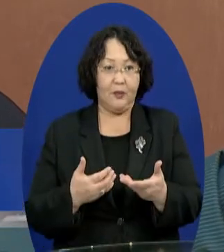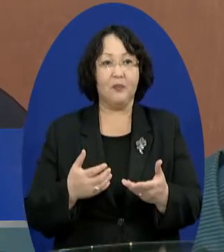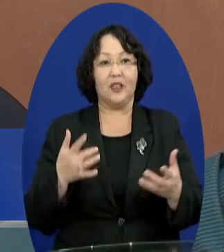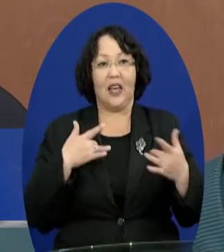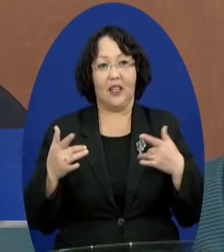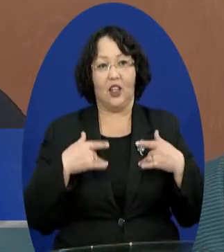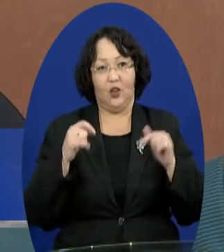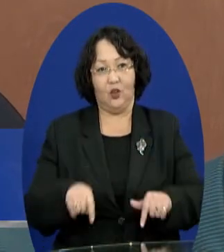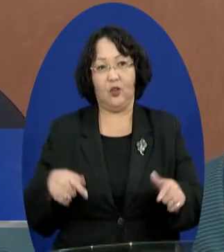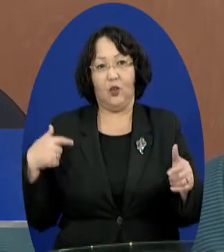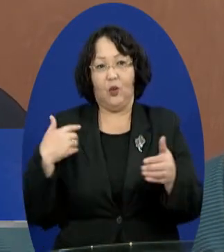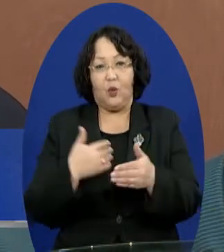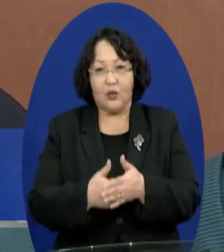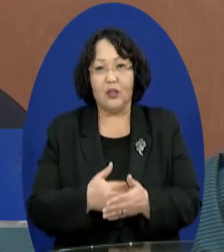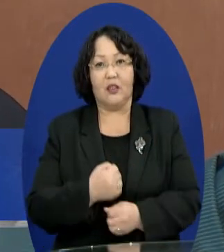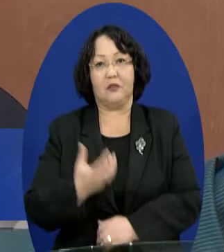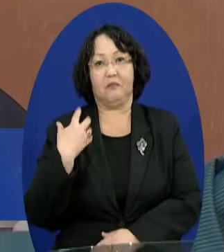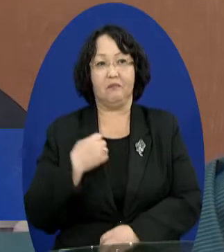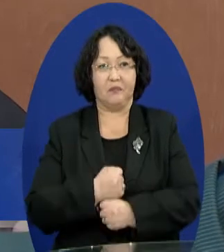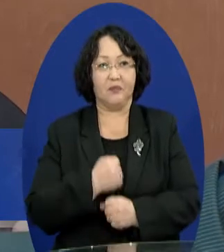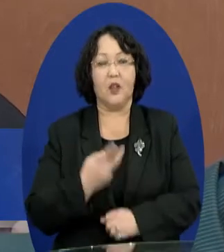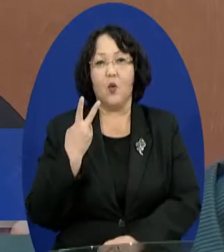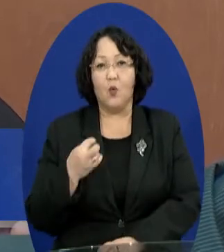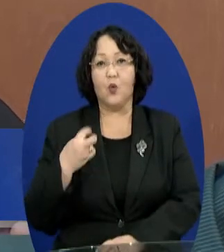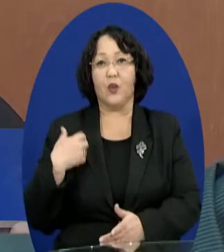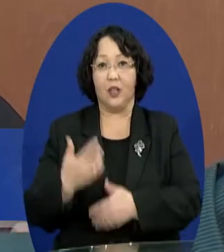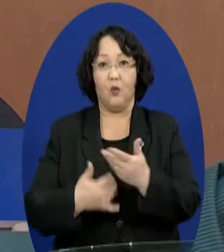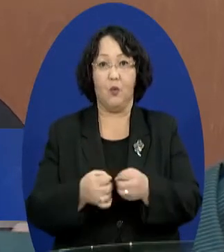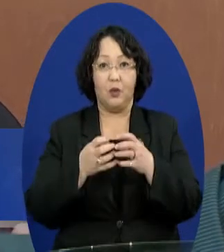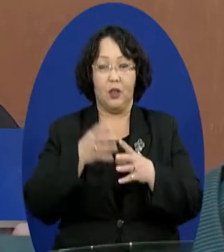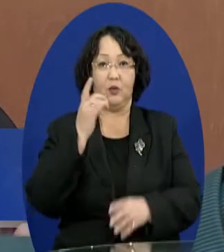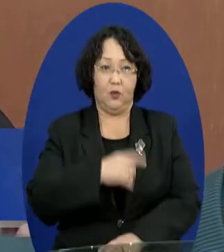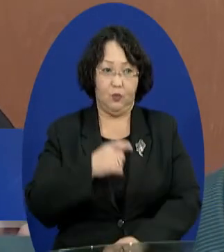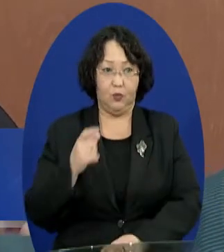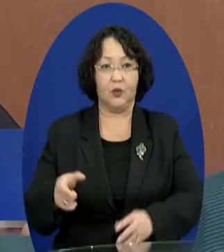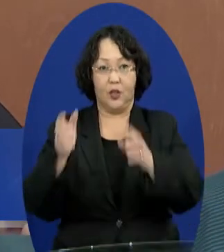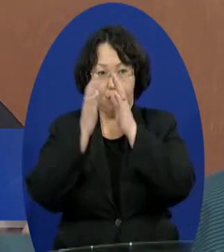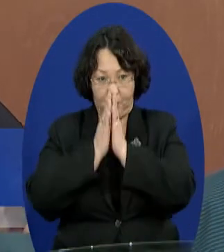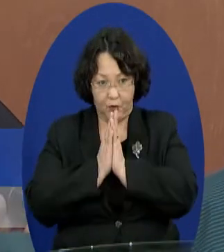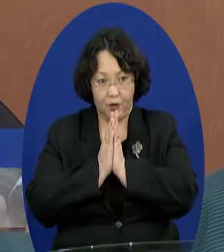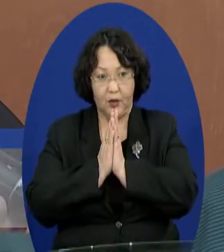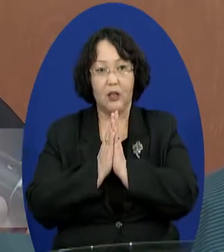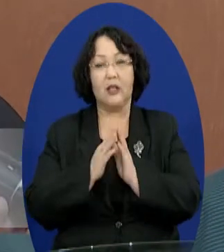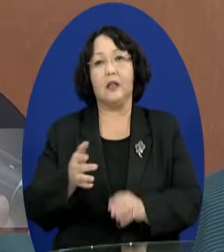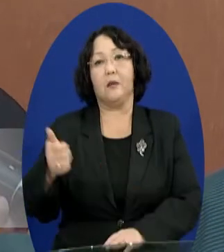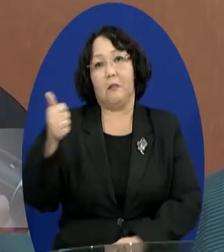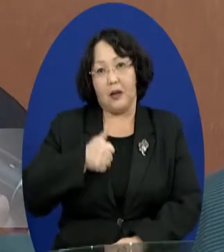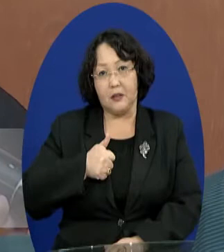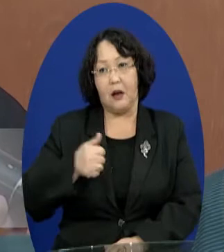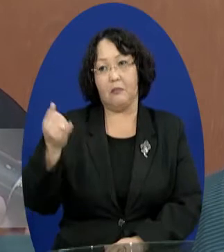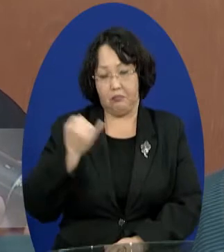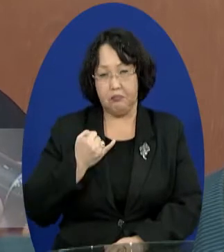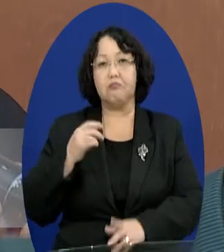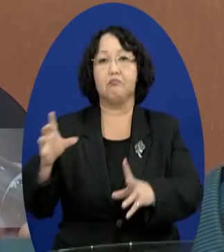өдөө хүртэл авч урж ирсэн үй үйийн уран бүтээчдээ нэгэнтэ мөргий, Зэмлэл Магтаал хоёрыг